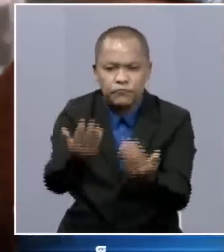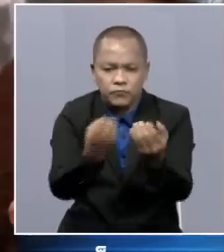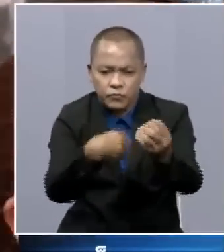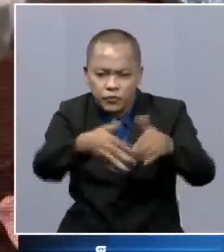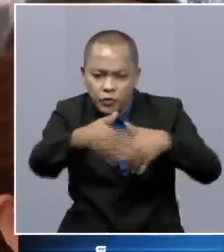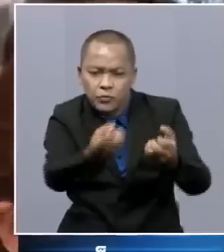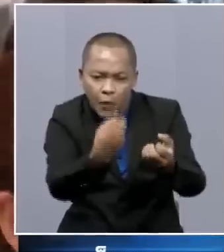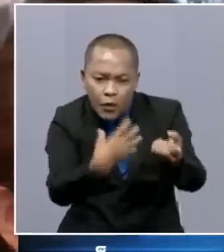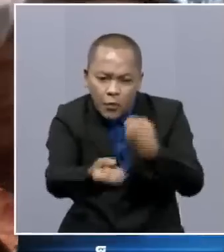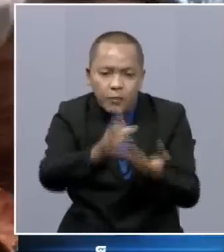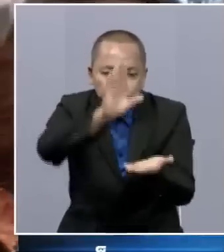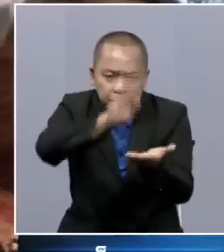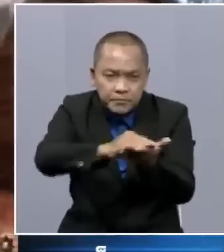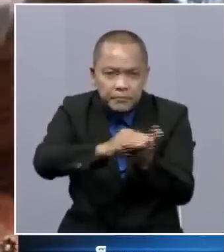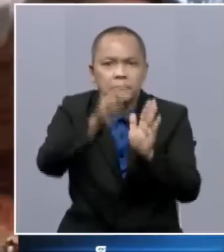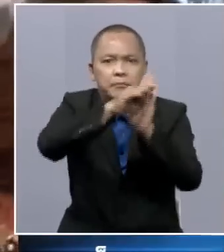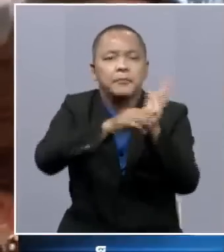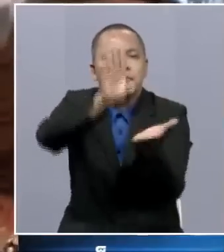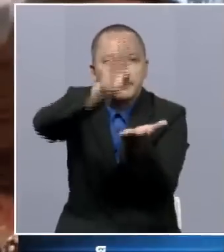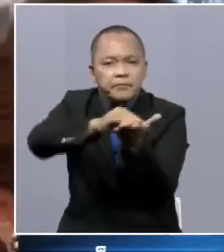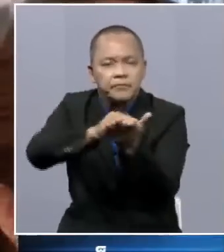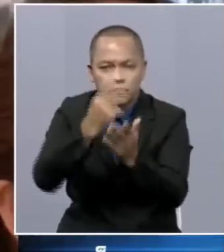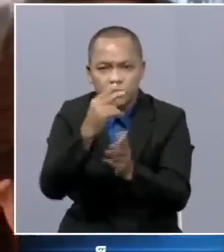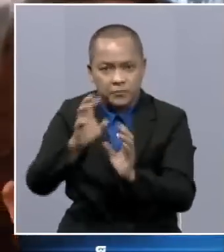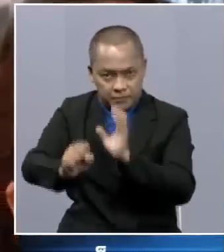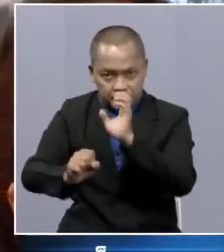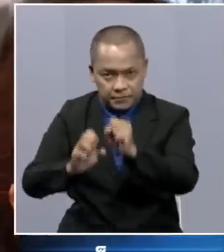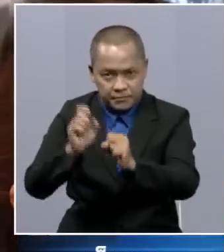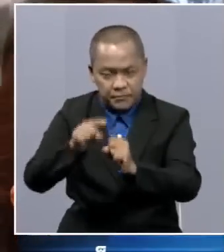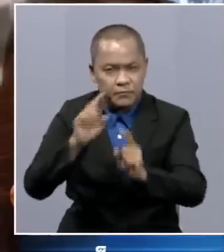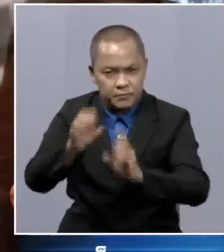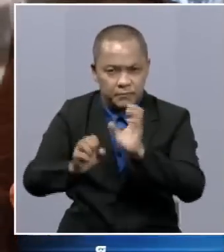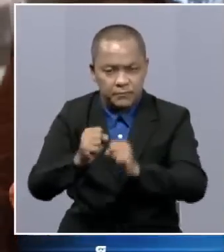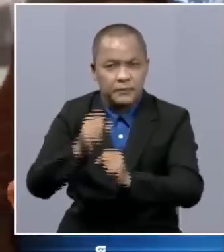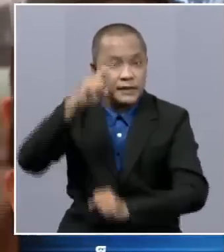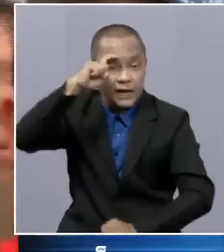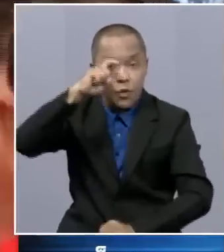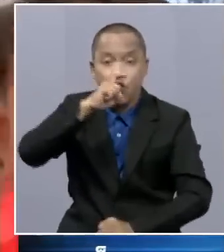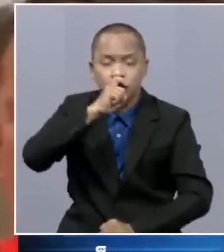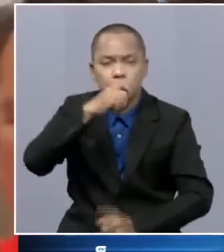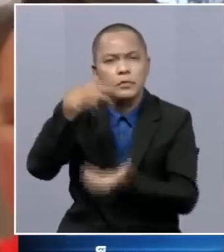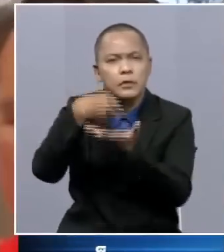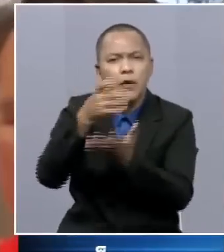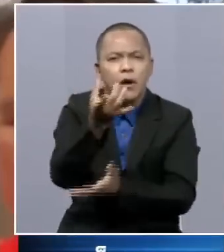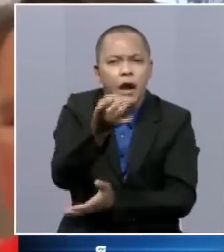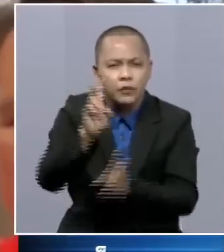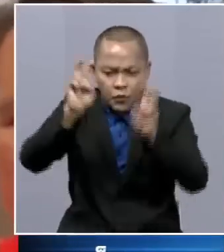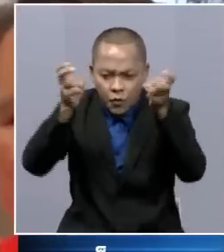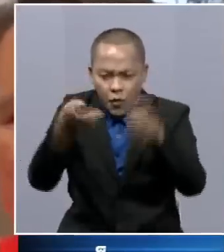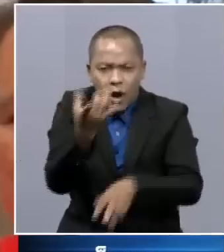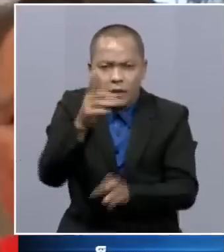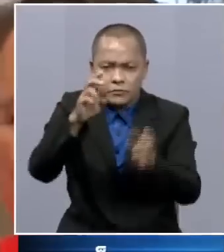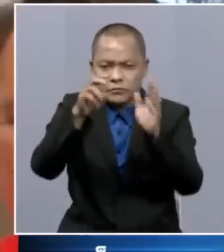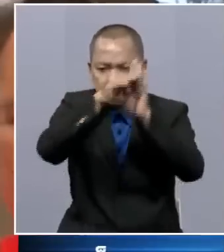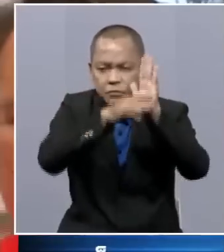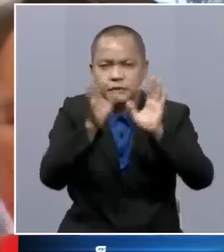ต่างๆเพื่อที่จะนำมาเป็นนโยบายแล้วก็น่าจับตาว่าการลงพื้นที่เสาร์อาทิตย์นี้จะพูดอะไรบ้างเนี่ยนะครับที่จะชูเป็นนโยบายที่เกี่ยวข้อง